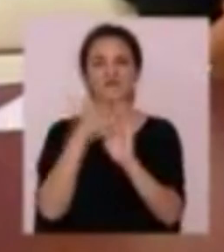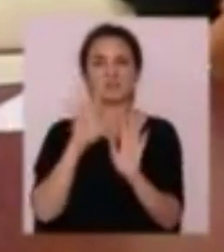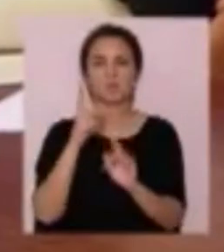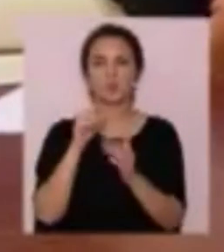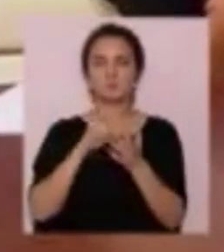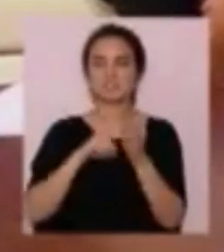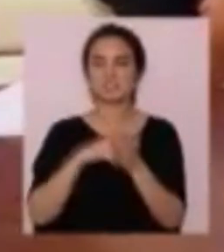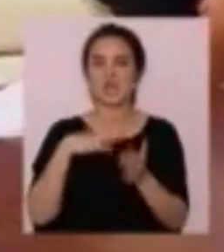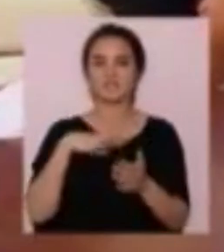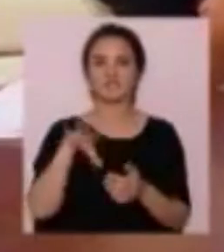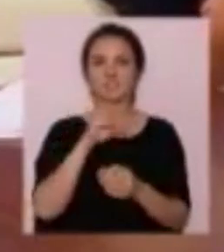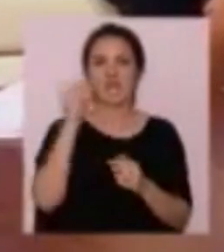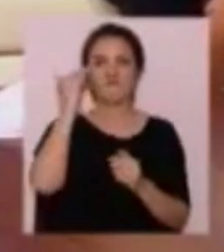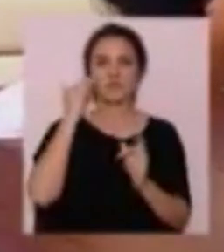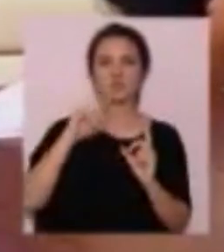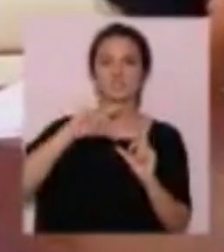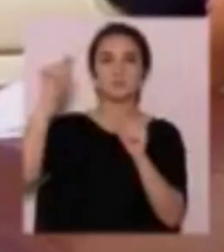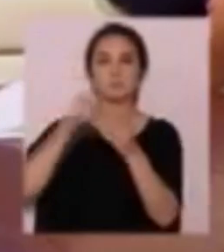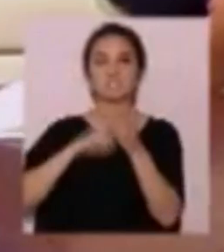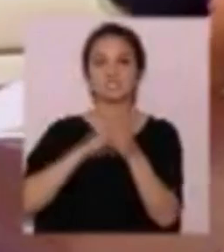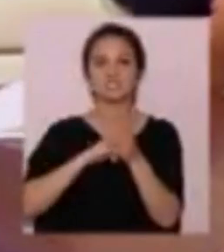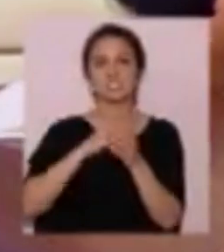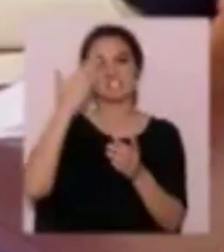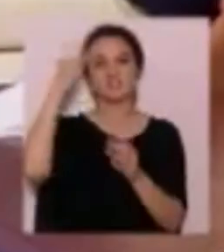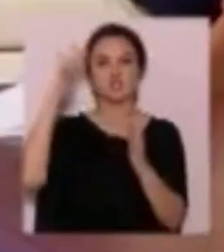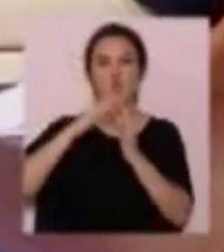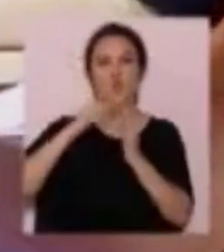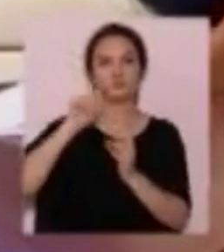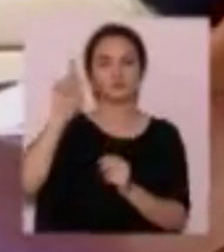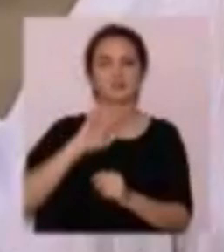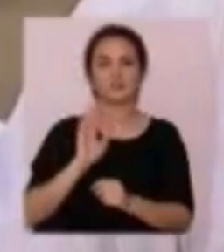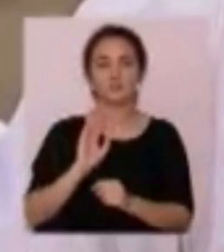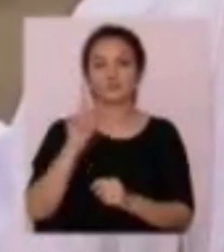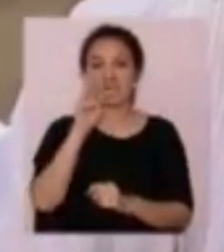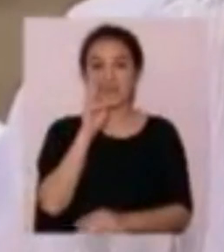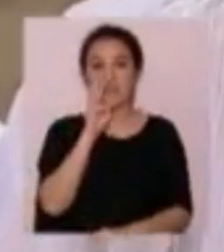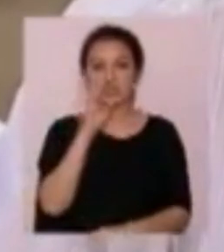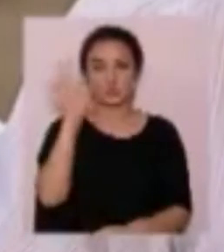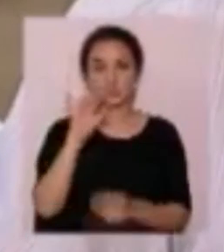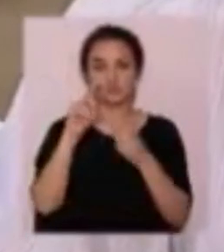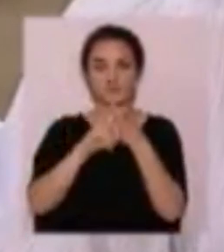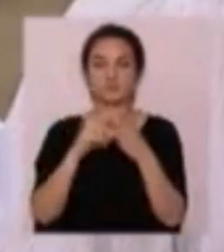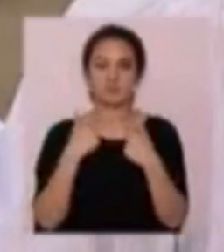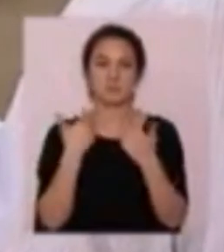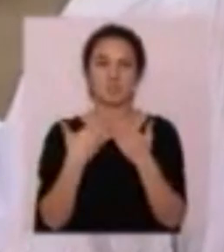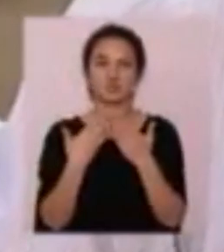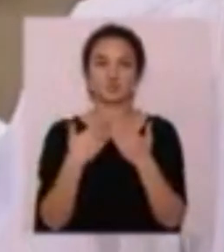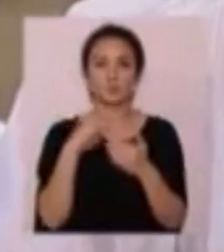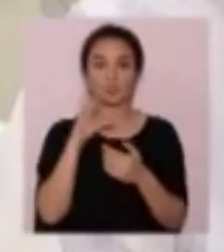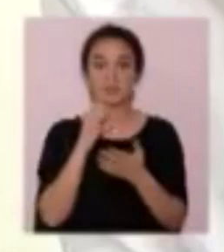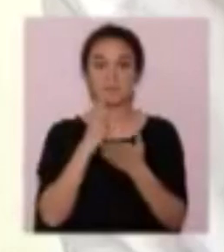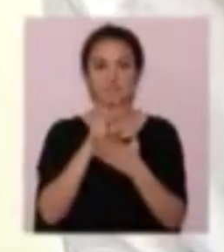რატომ იდის ქართველი ჯარი ავღანეთში და ეძახიან სხვის ომს. ხო და ხელფას ფულის რაც შეეხება, მე მაგალითად როცა